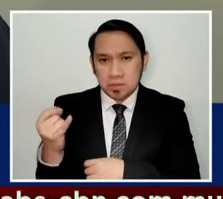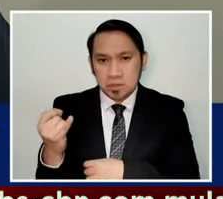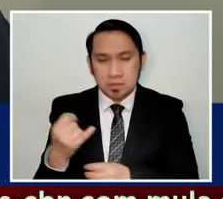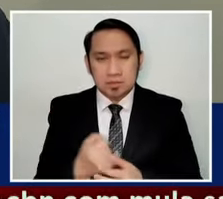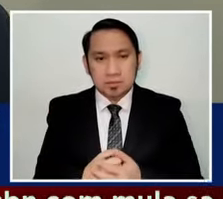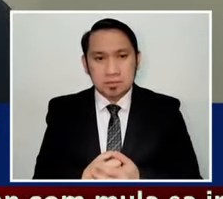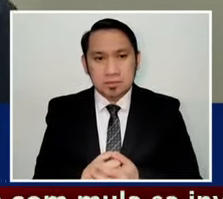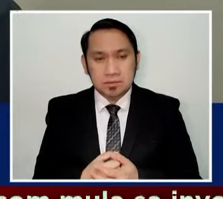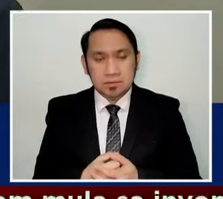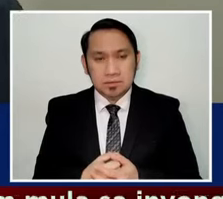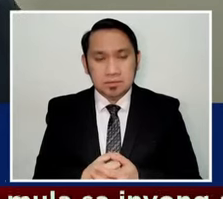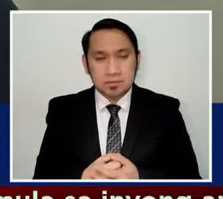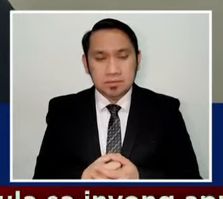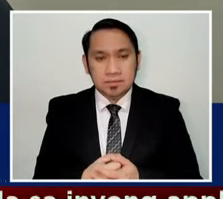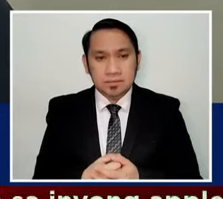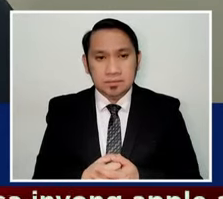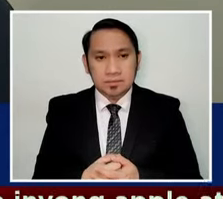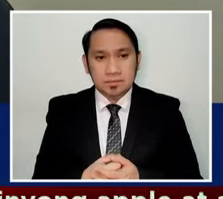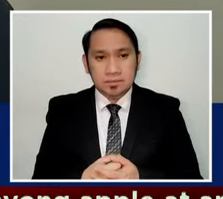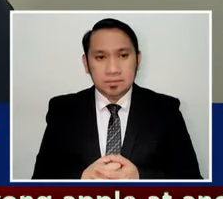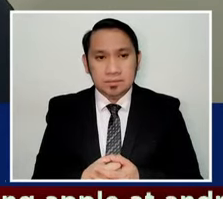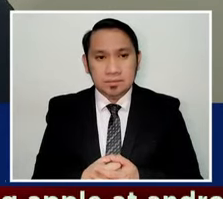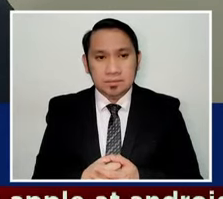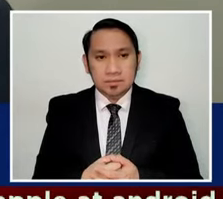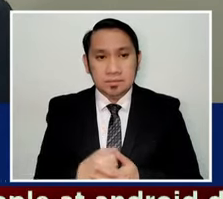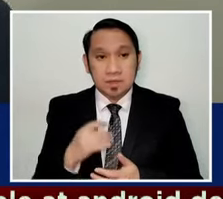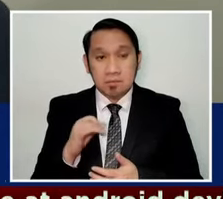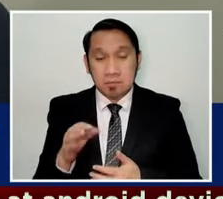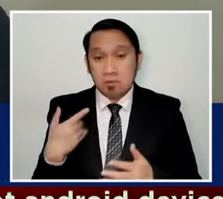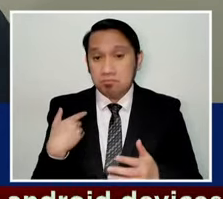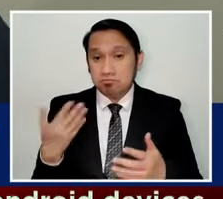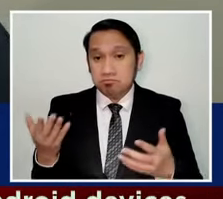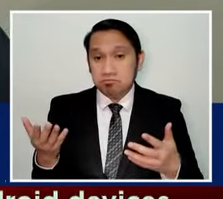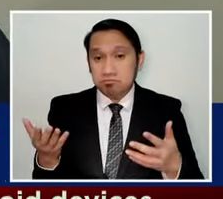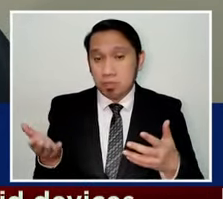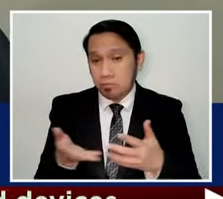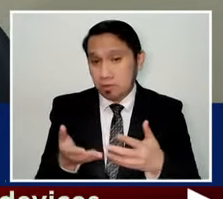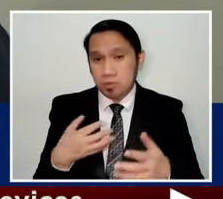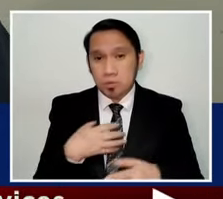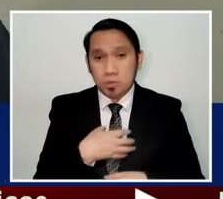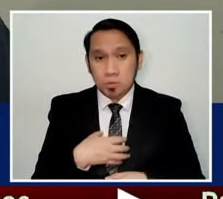yung information na ipinail namin or complaint,